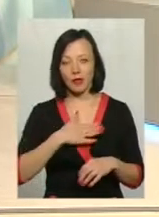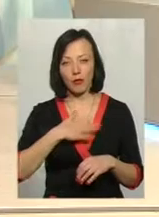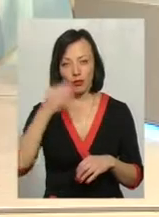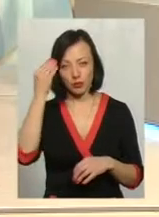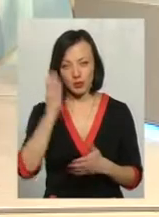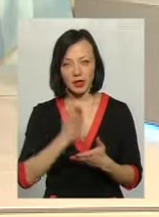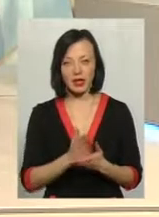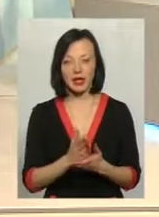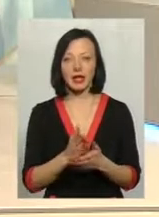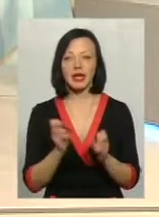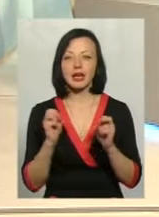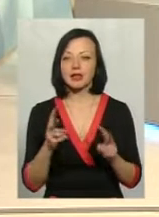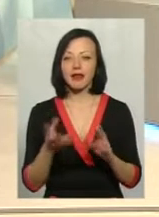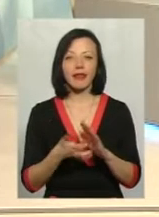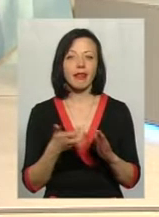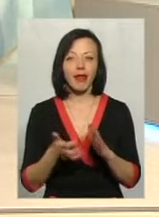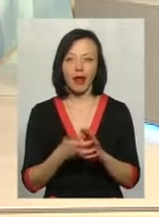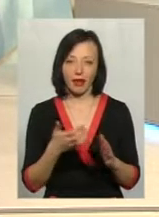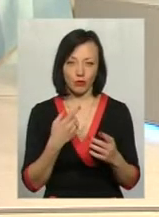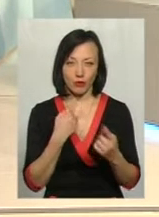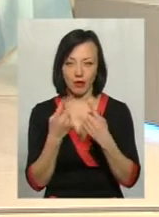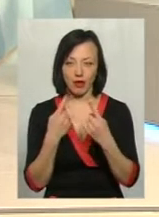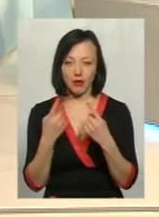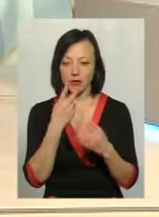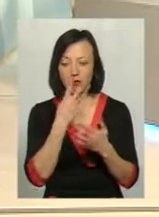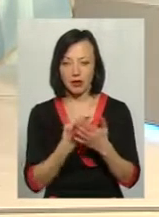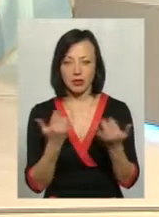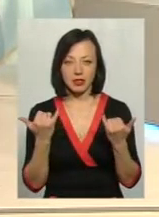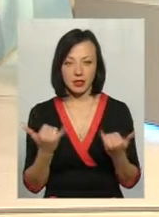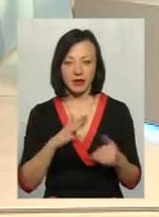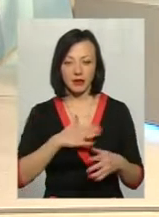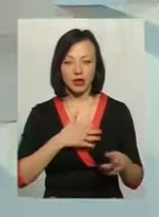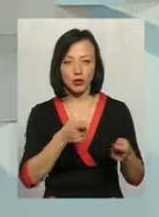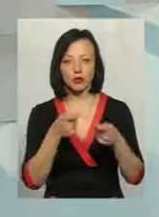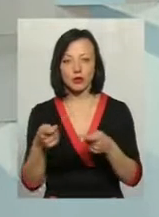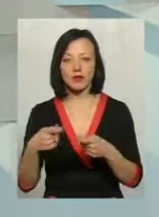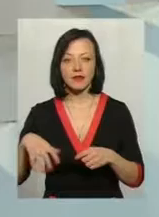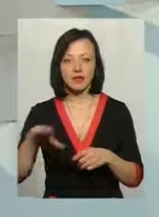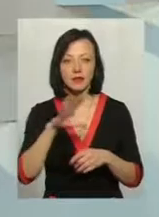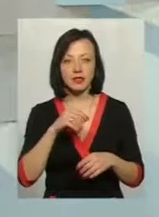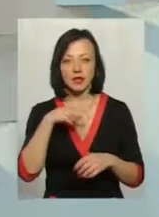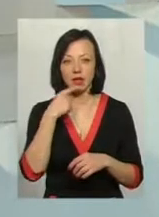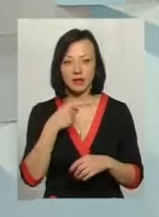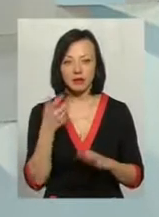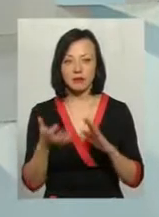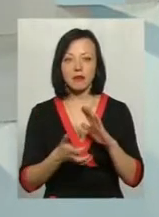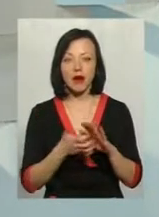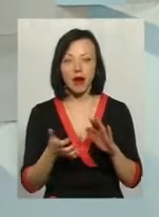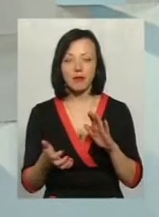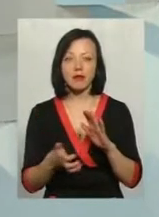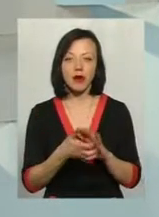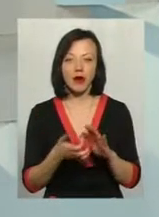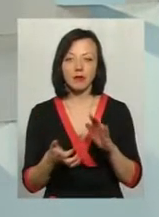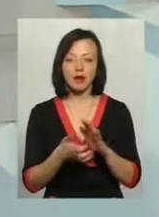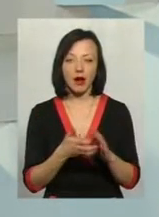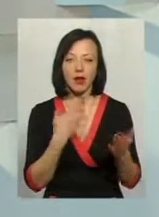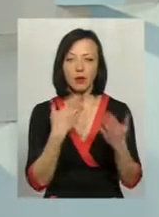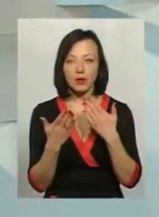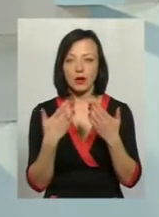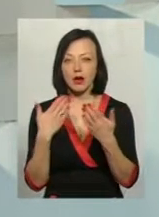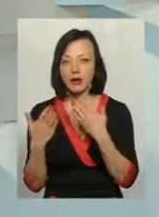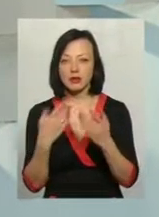є ризик не добалакати. Те, що навіть ми бачимо зараз в рамках нашого туру, нам всі підкреслюють брак